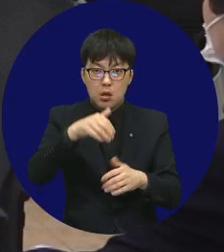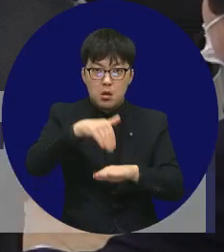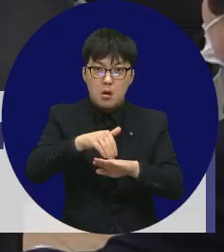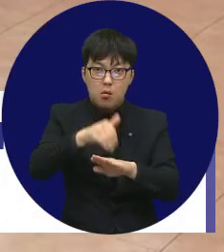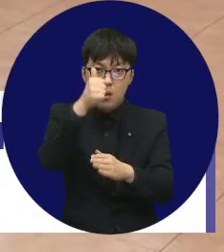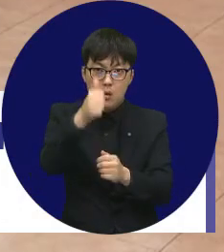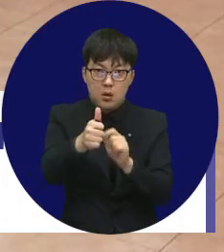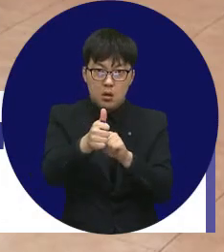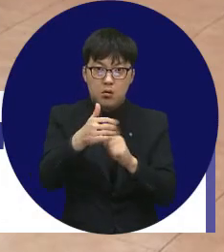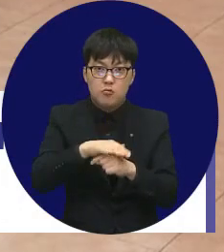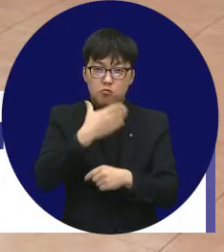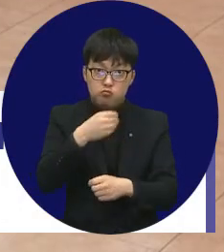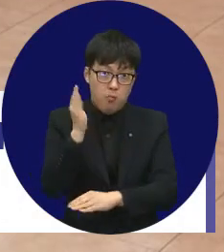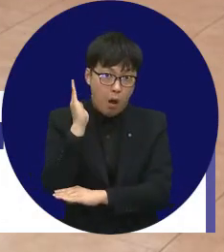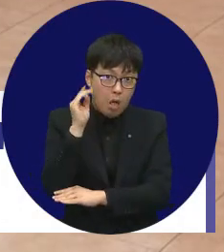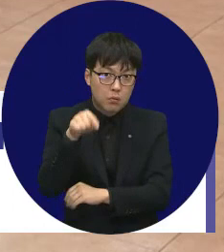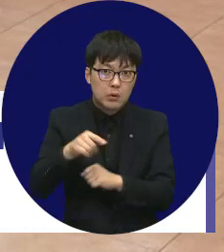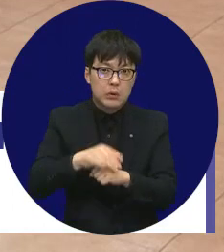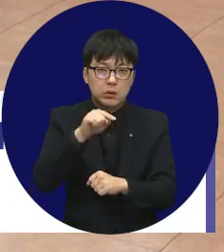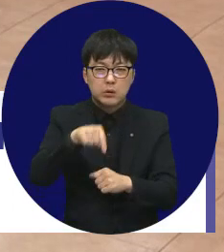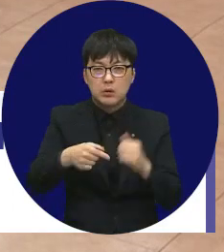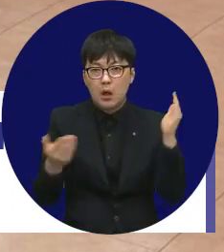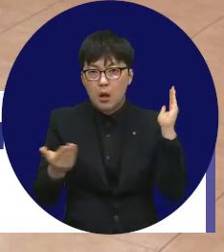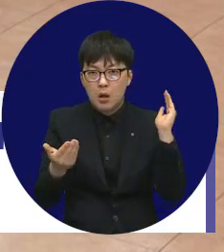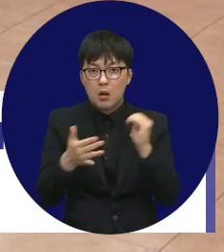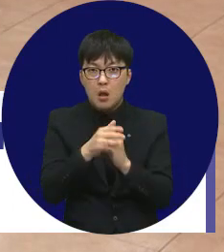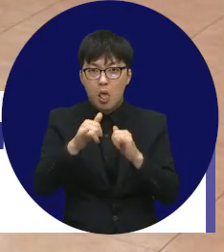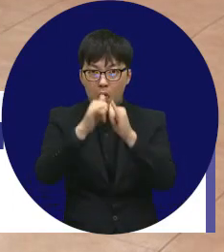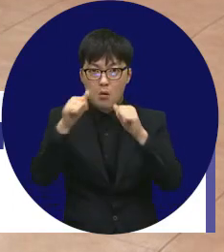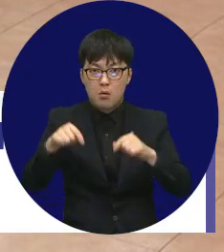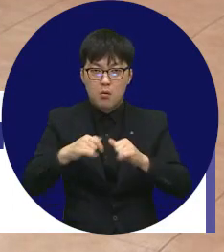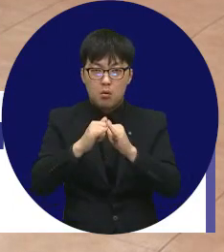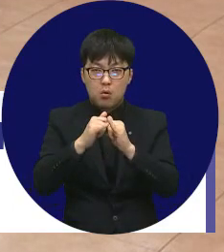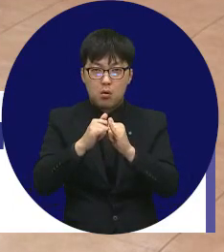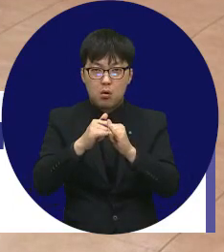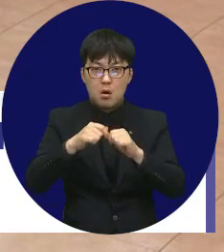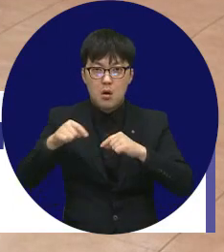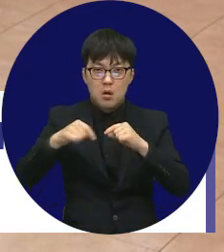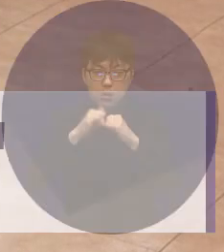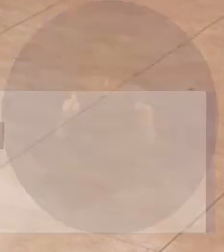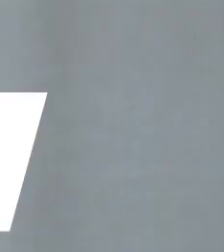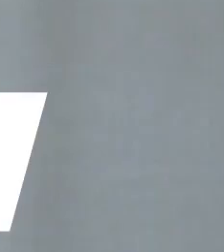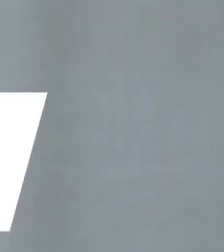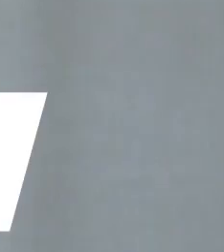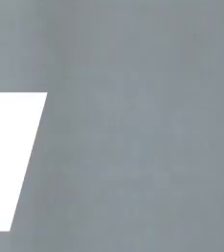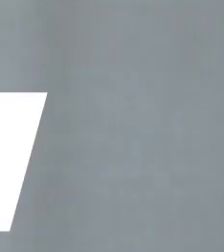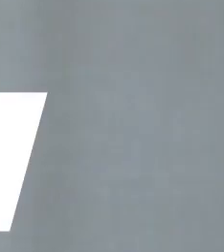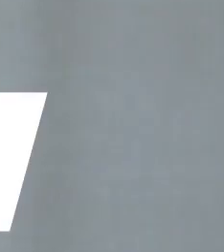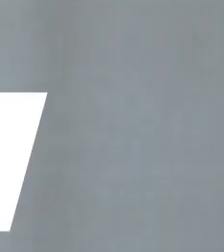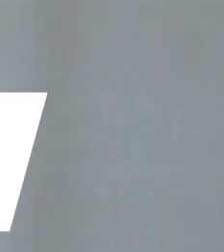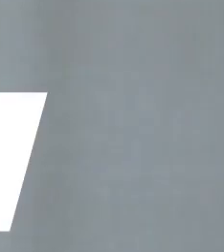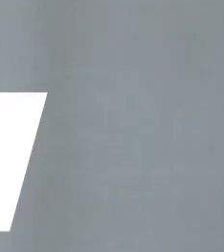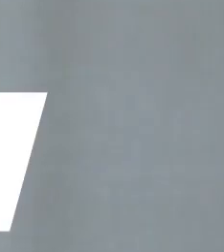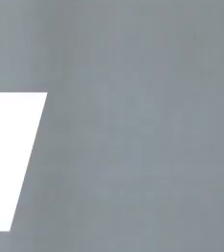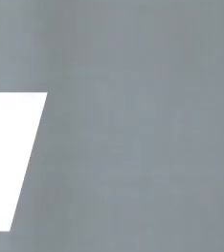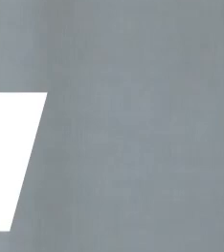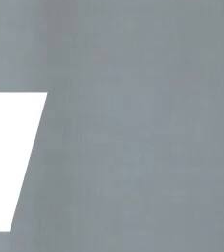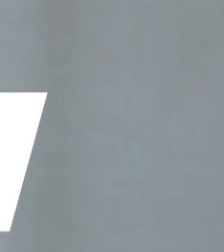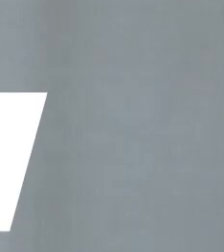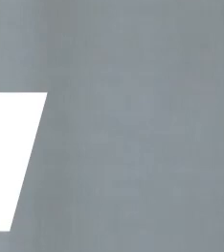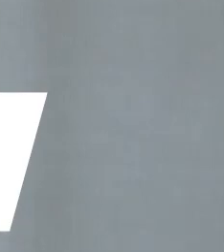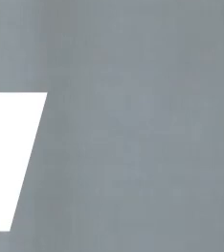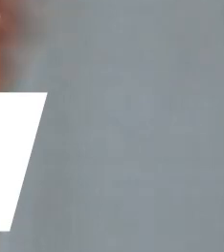통해 수강생들이 지속적인 공익활동으로 사회공헌에 기여하길 당부했습니다. 여기 우리